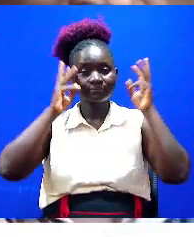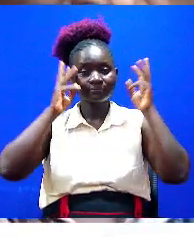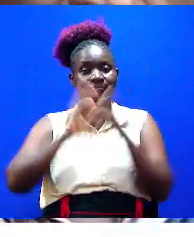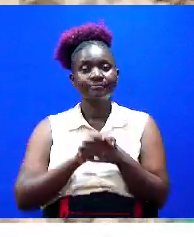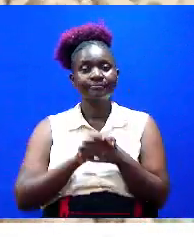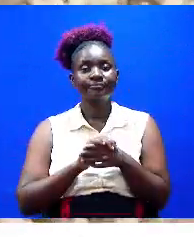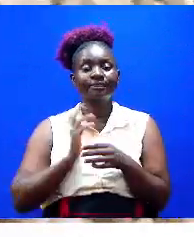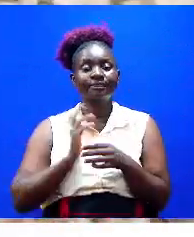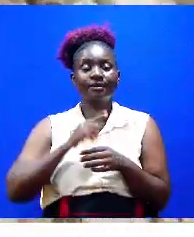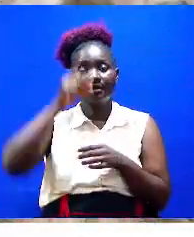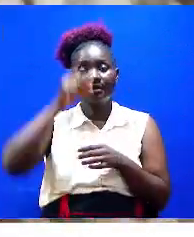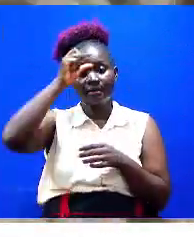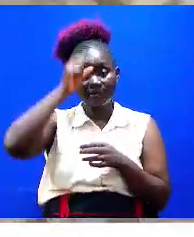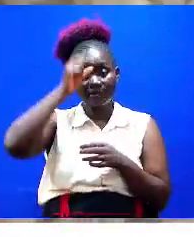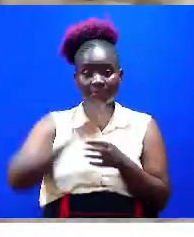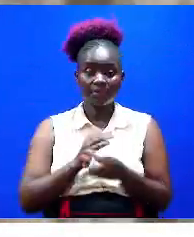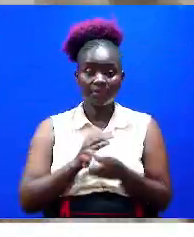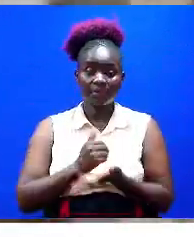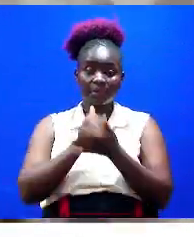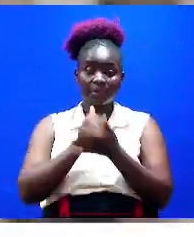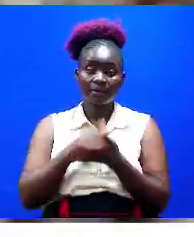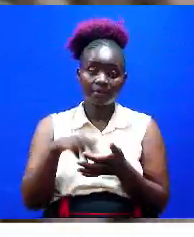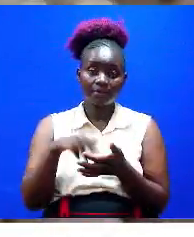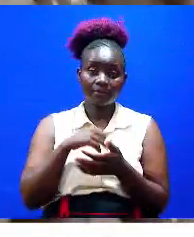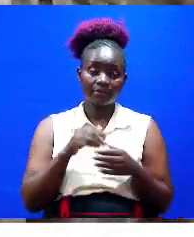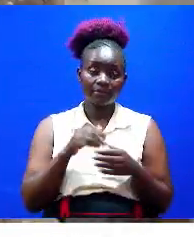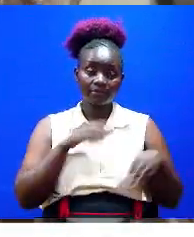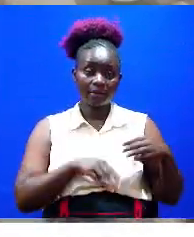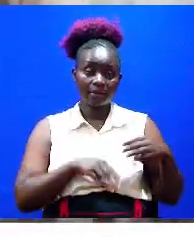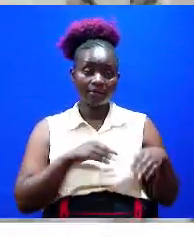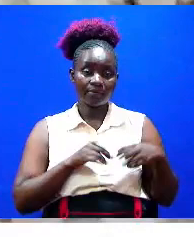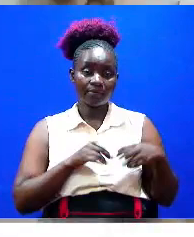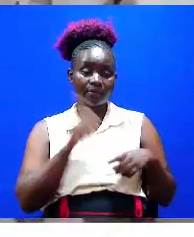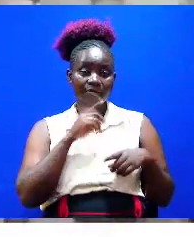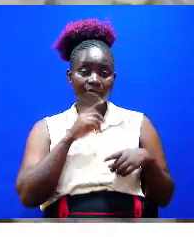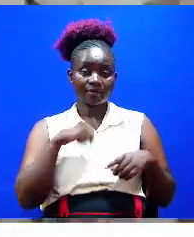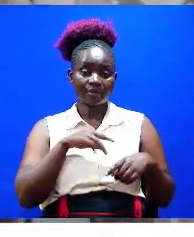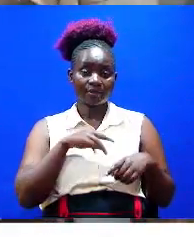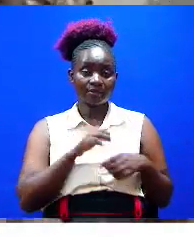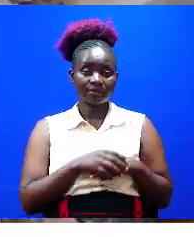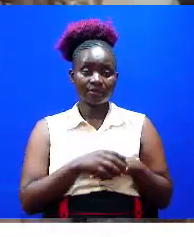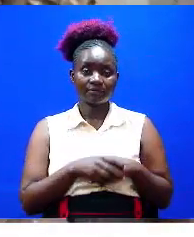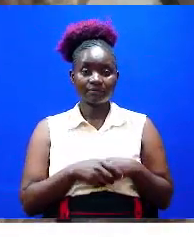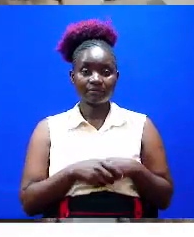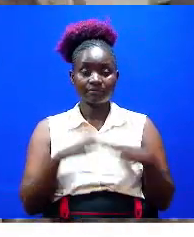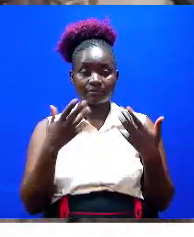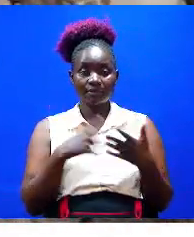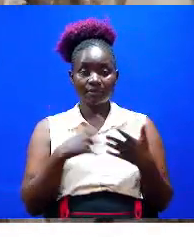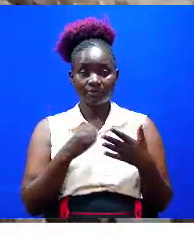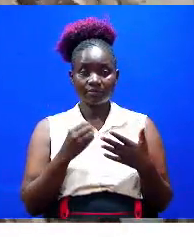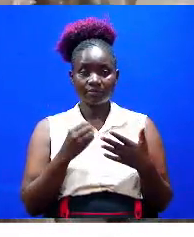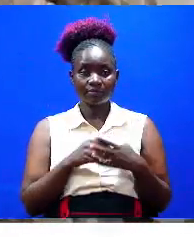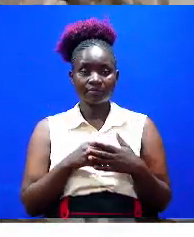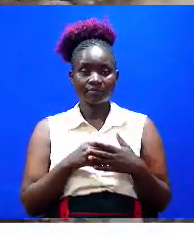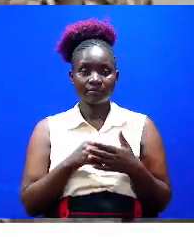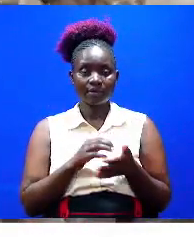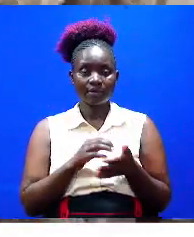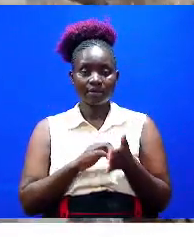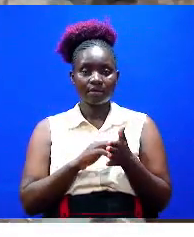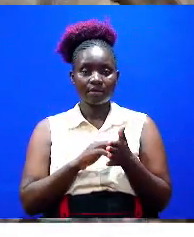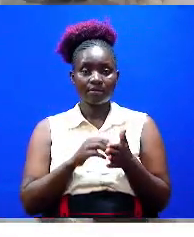yaitu. No tokonye abakurumingo tokora bari. Hii mbolea tunataka composition, hatutaki mambo